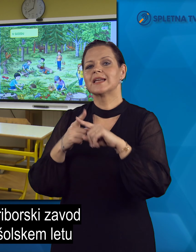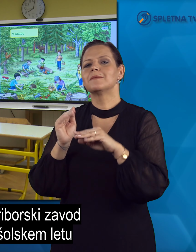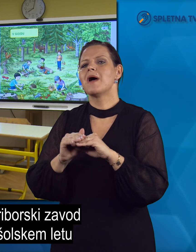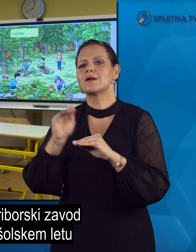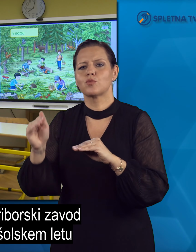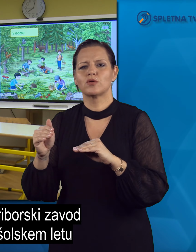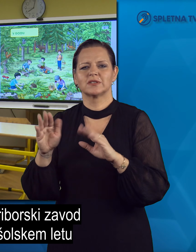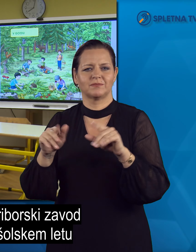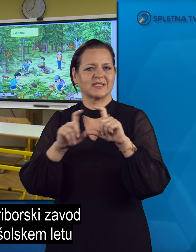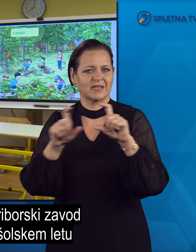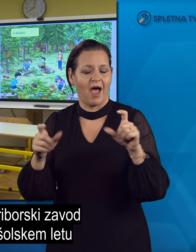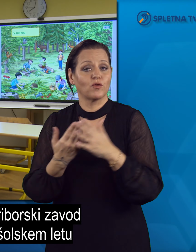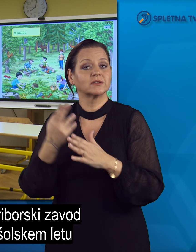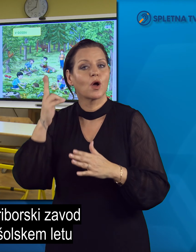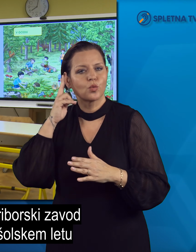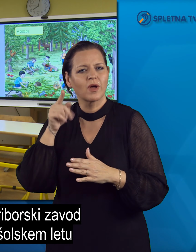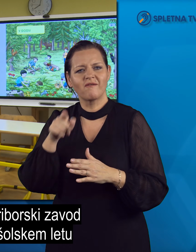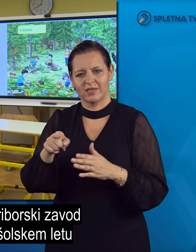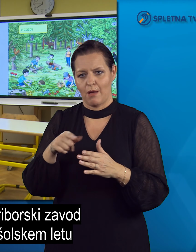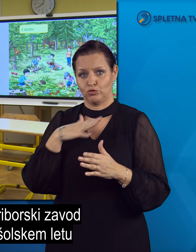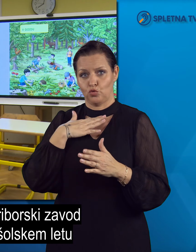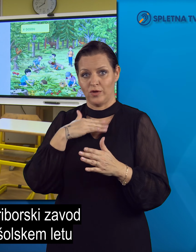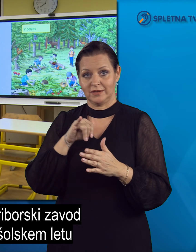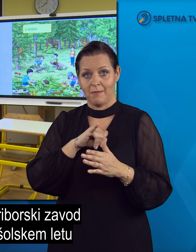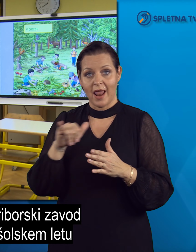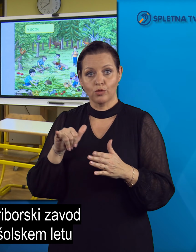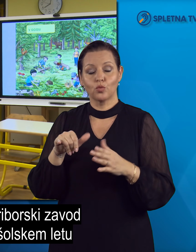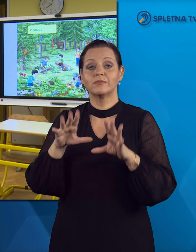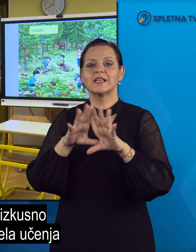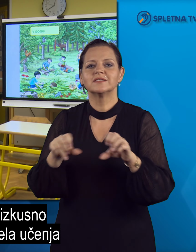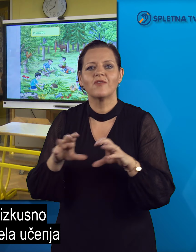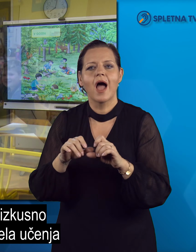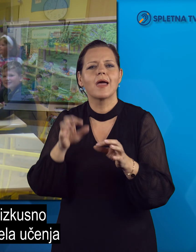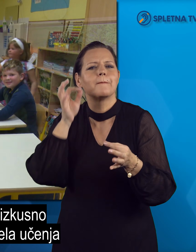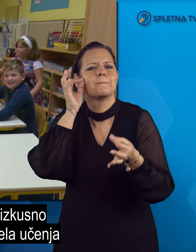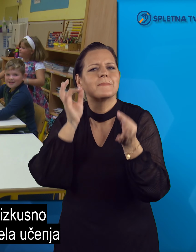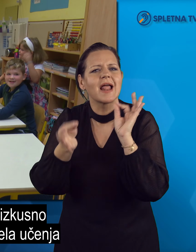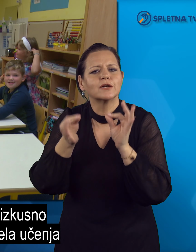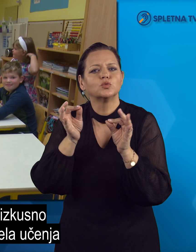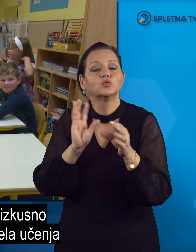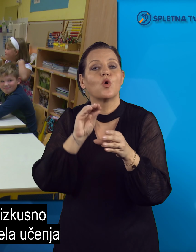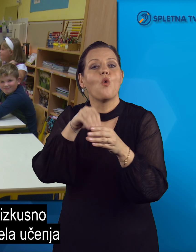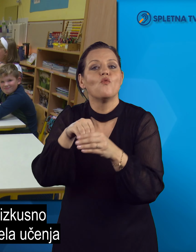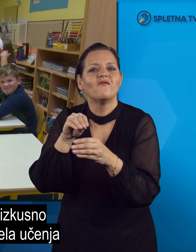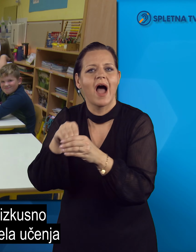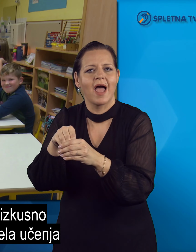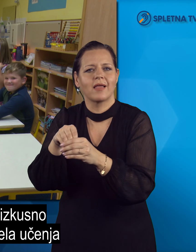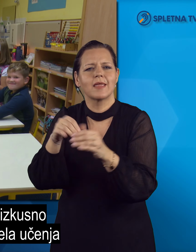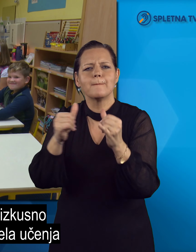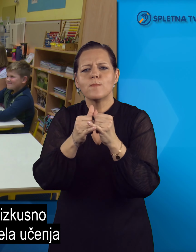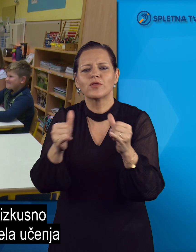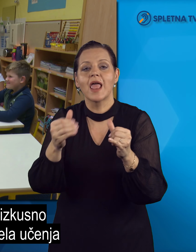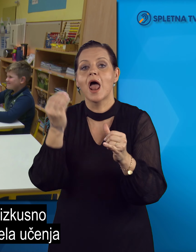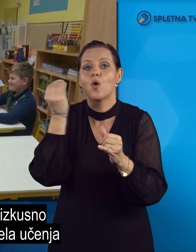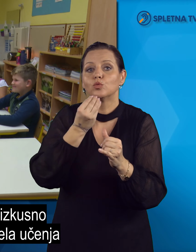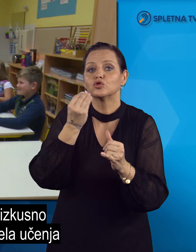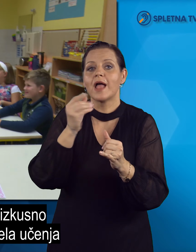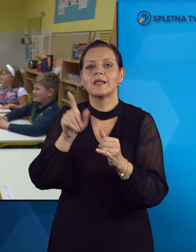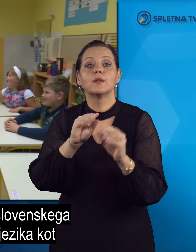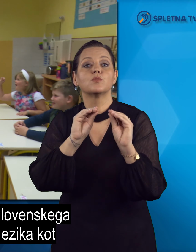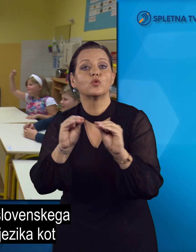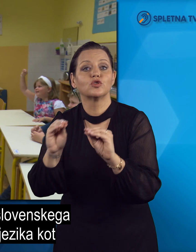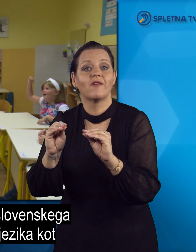Ljubljanski in mariborski zavod za gluhe v tem šolskem letu izvajata preizkusno uvajanje modela učenja in poučevanja slovenskega znakovnega